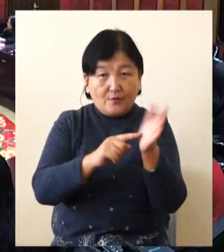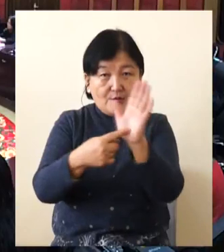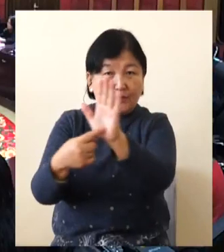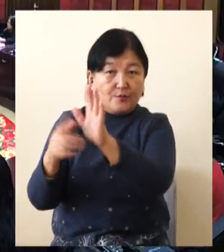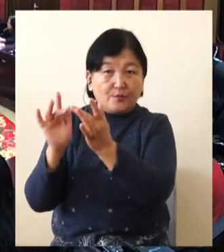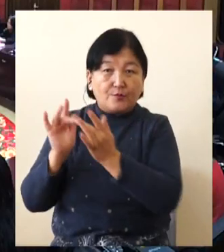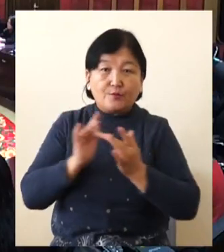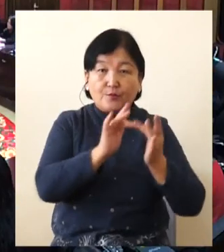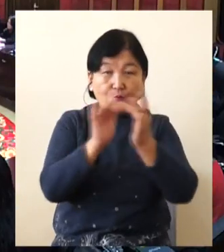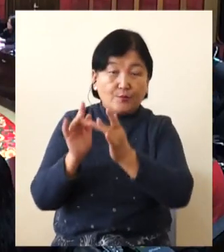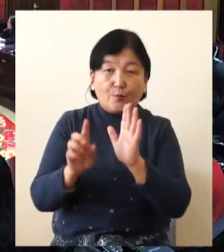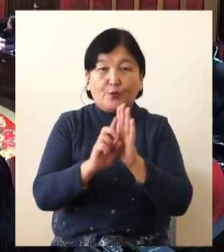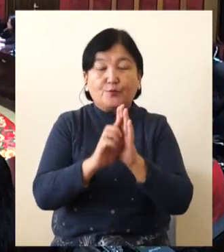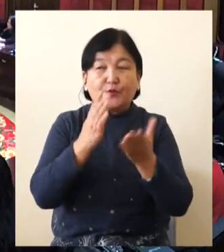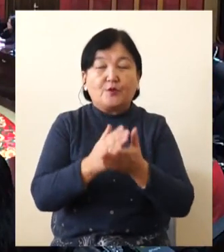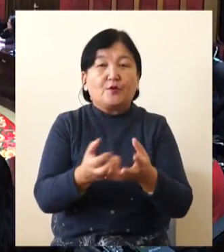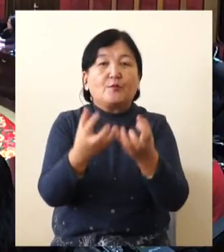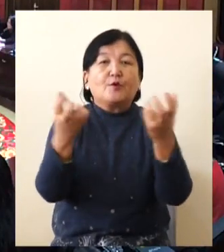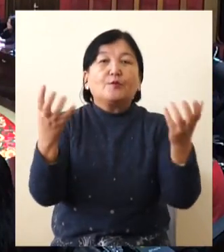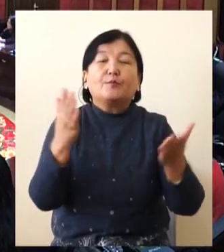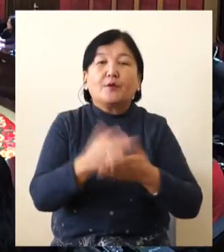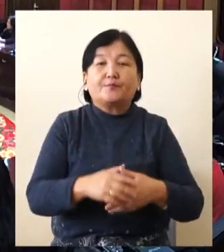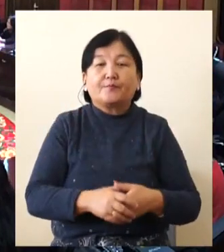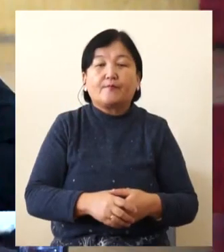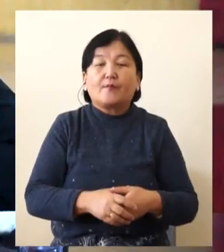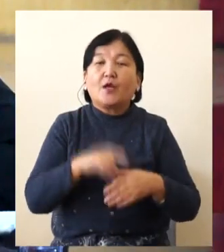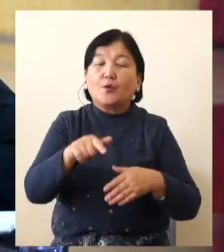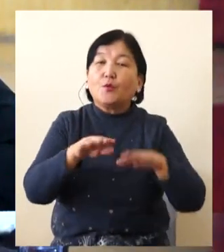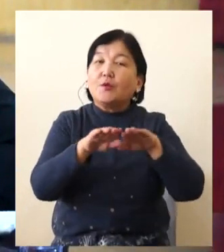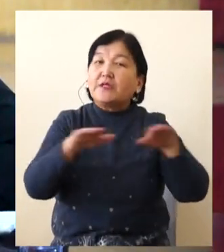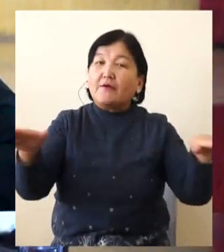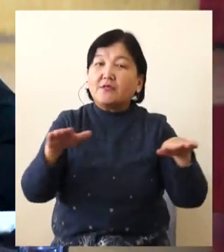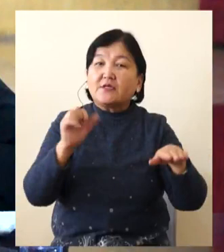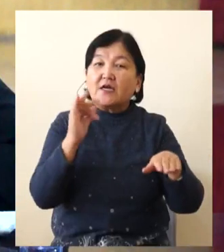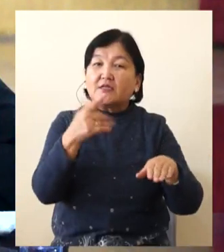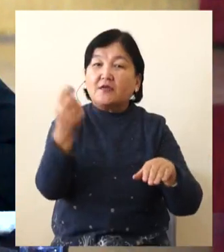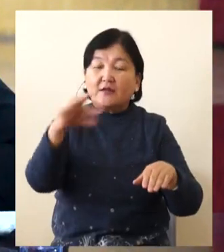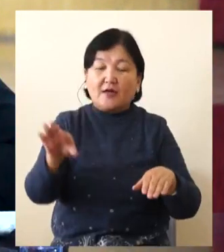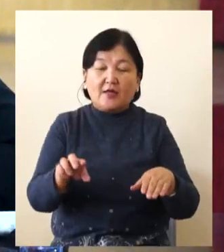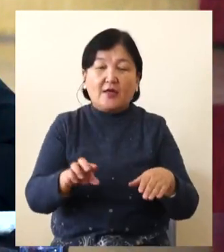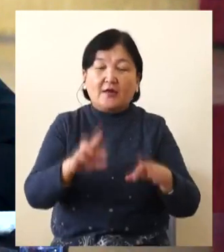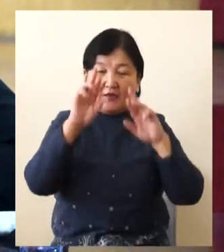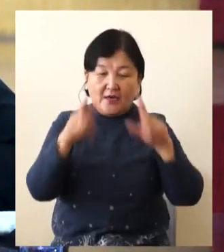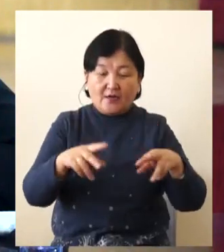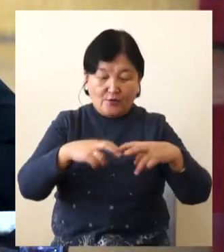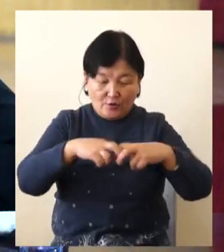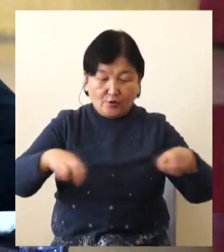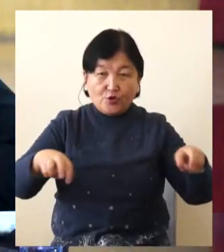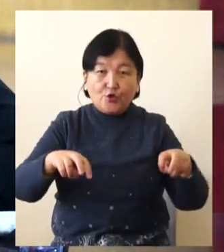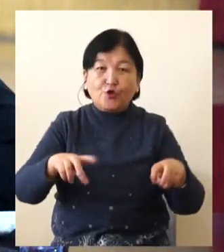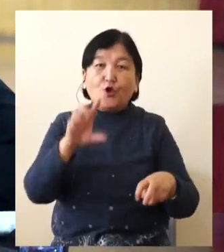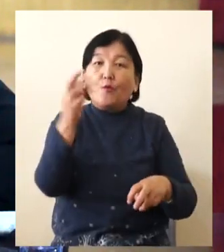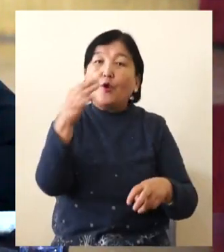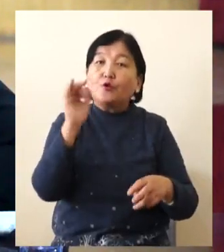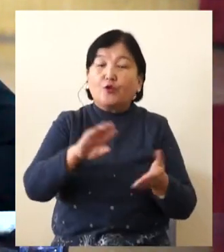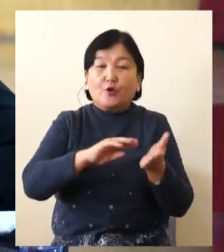хэрэгсэлтэй өрсөлдөхүйц олон хүнд хүрч байгаа байхгүй юу? Тэгэхээр энэ давтсан гашиглаад ийм бодиттой тооцоотой тоо баримтыг